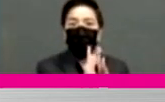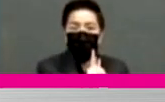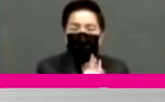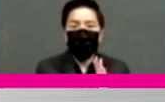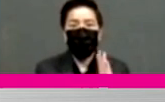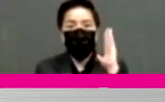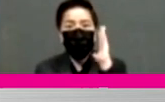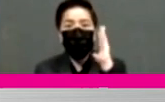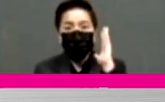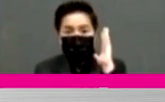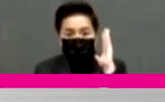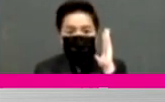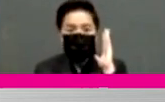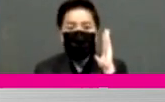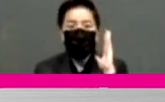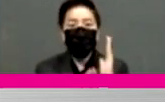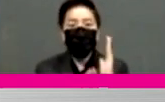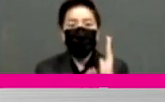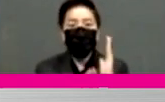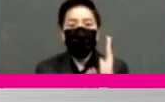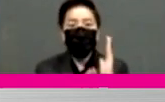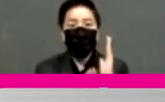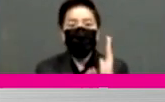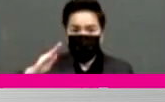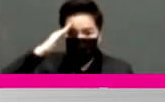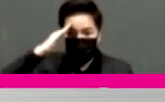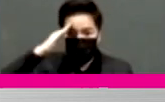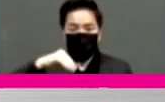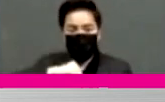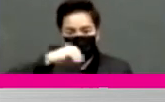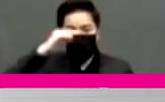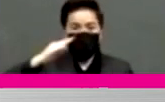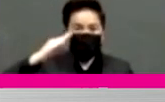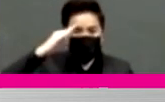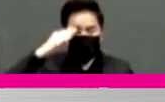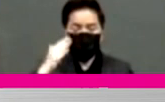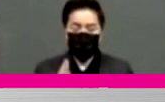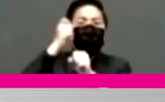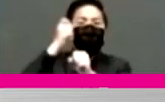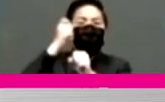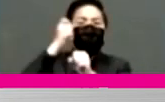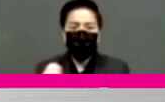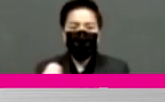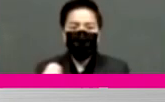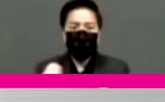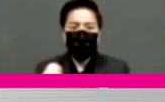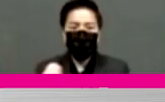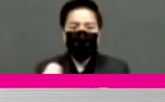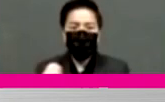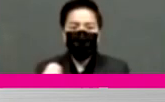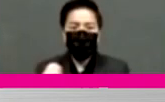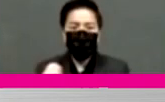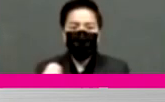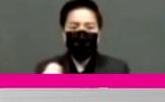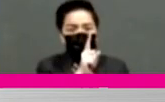ำได้แต่ถ้ายังไม่พร้อมขอให้รอก่อนทั้งนี้หากทุกภาคส่วนให้ความร่วมมือและทำค่อยเป็นค่อยไปได้อย่างนี้ในระยะยาวเ